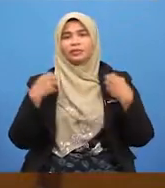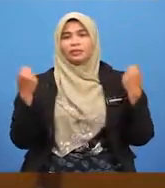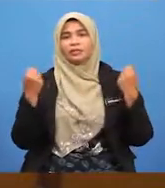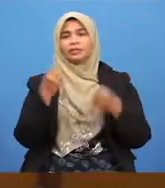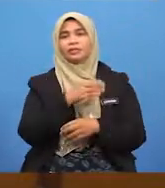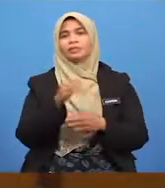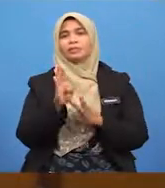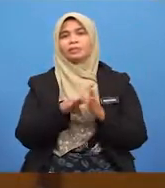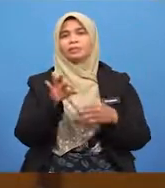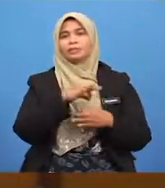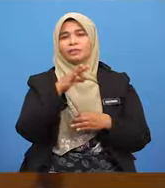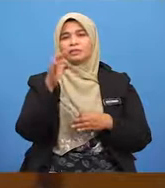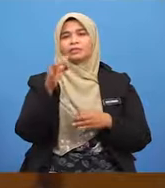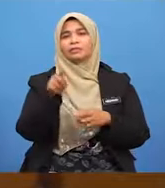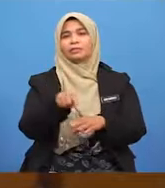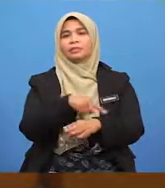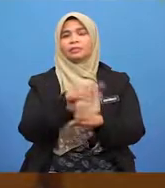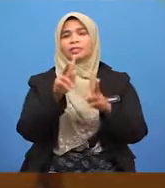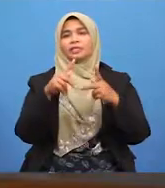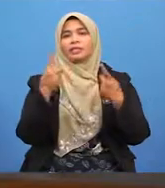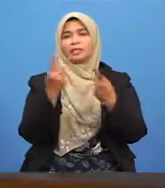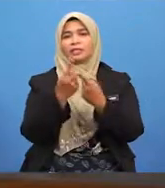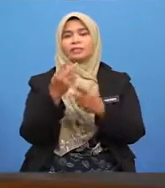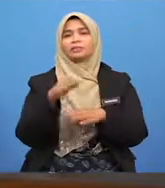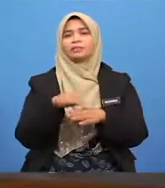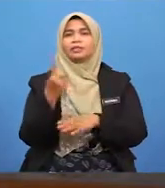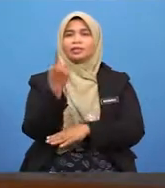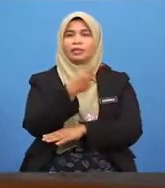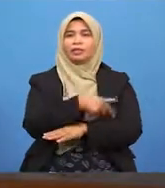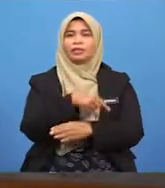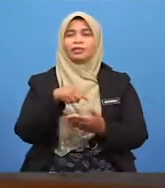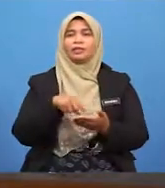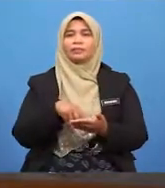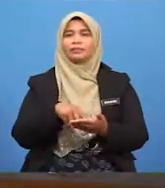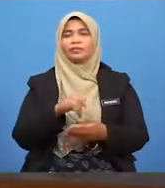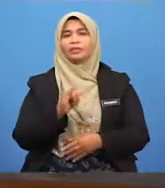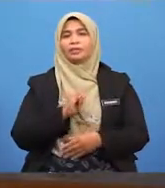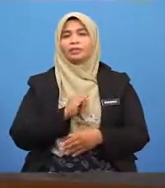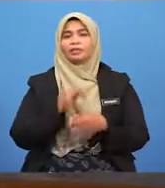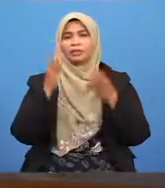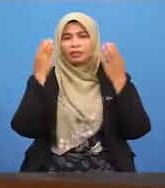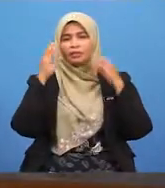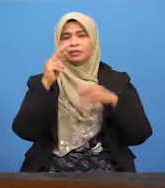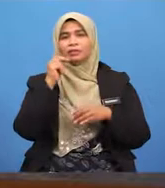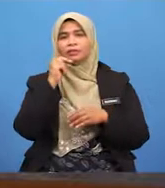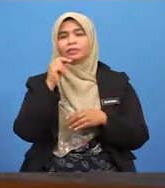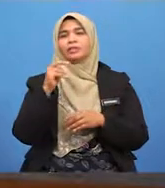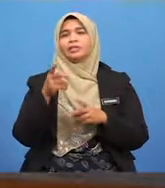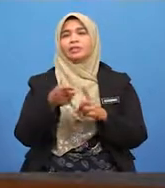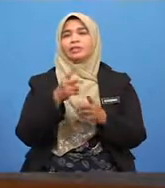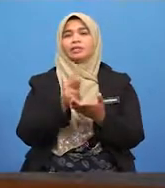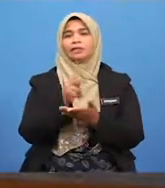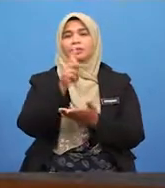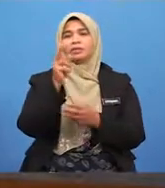bersemangat sepanjang kelas Pada hari ini saya cek Gunner tasnya benti Johan dari